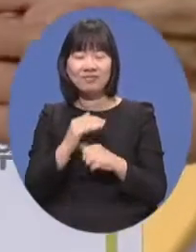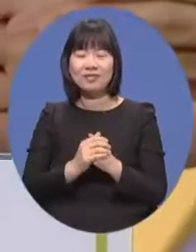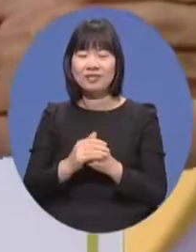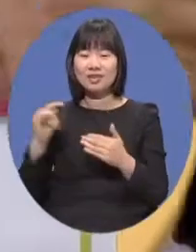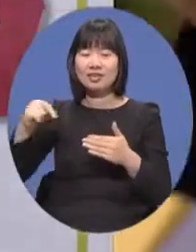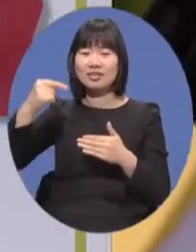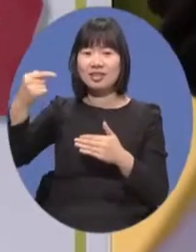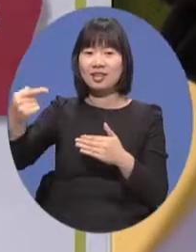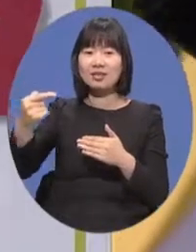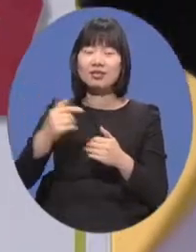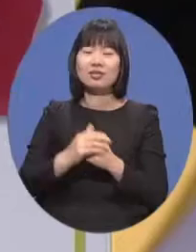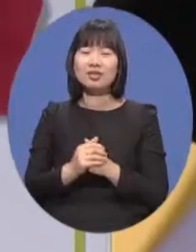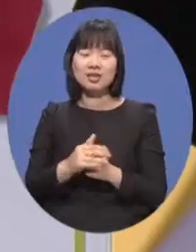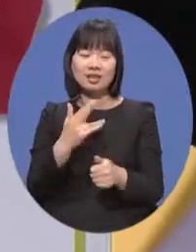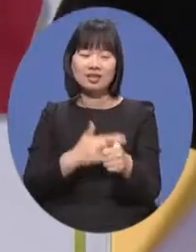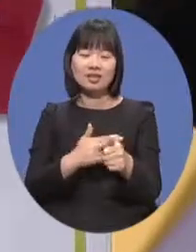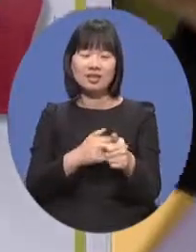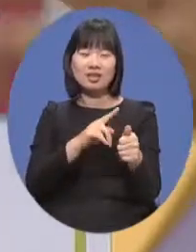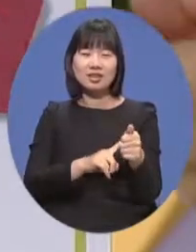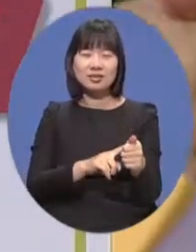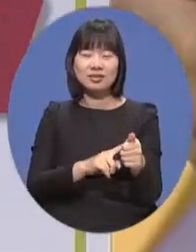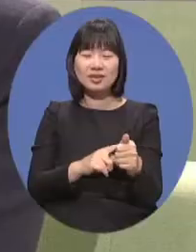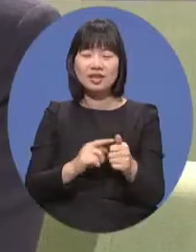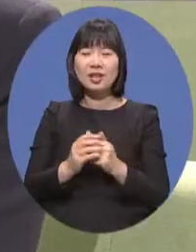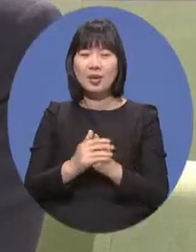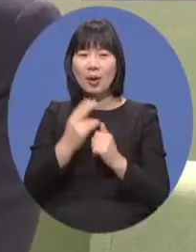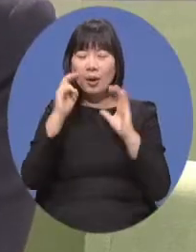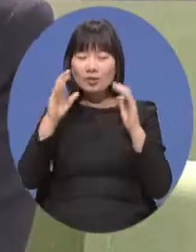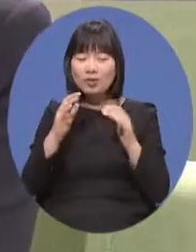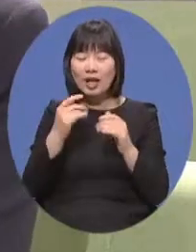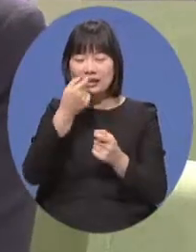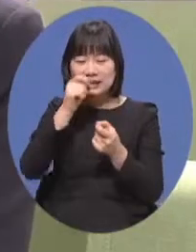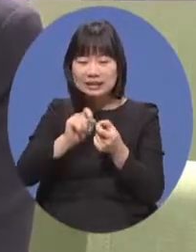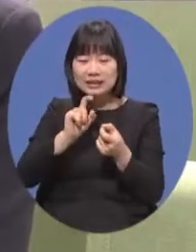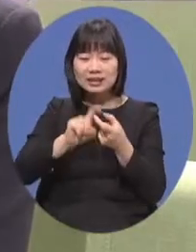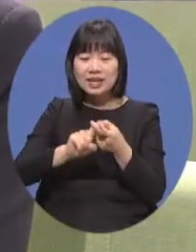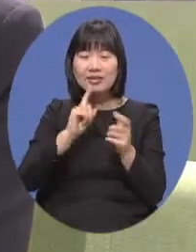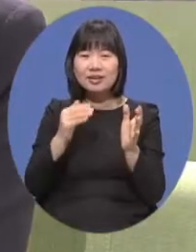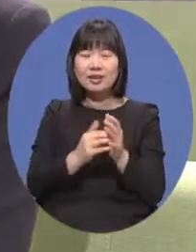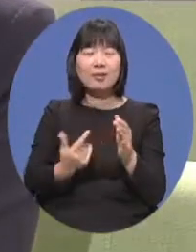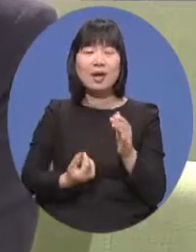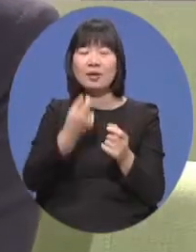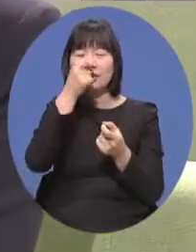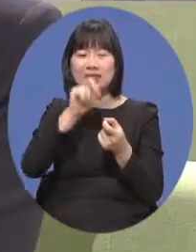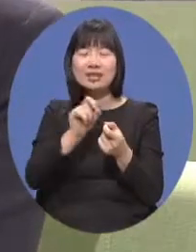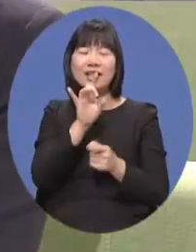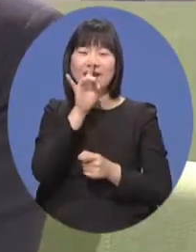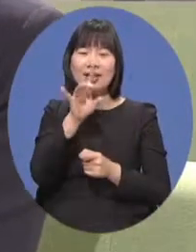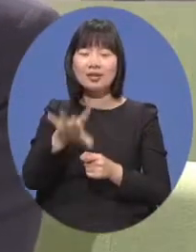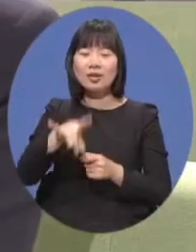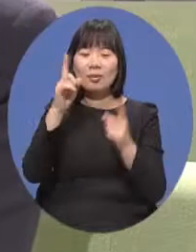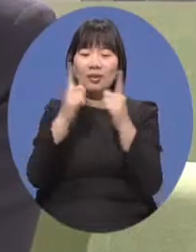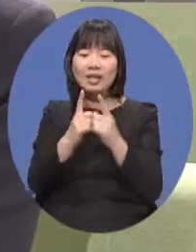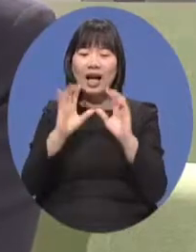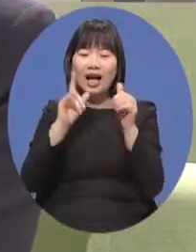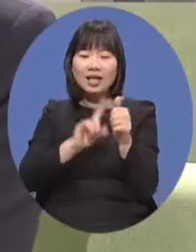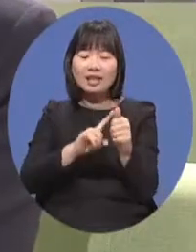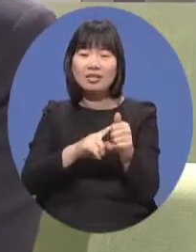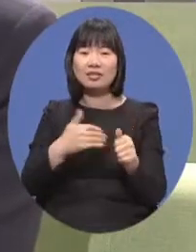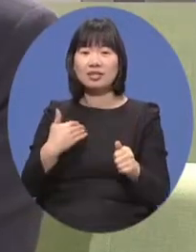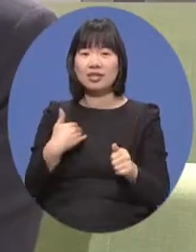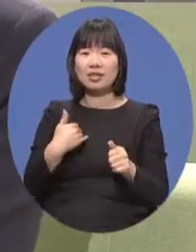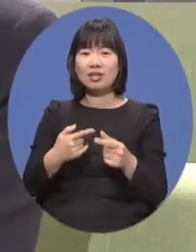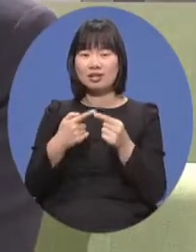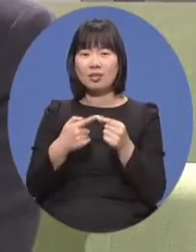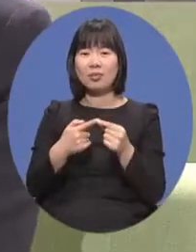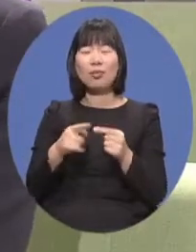그 다음에는 이제 선생님이 그 영유아하고 친해지는데 바로 친해지시면 안 되고요. 아, 처음 만난 아이하고는 이제 저희가 첫